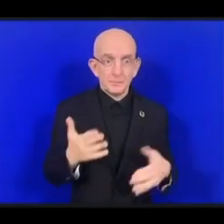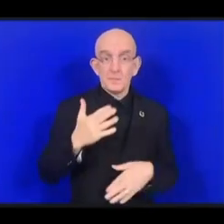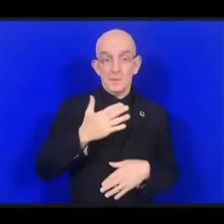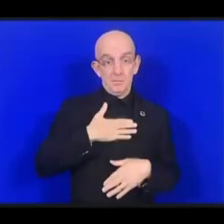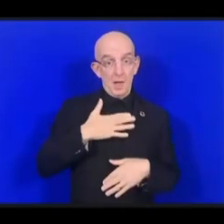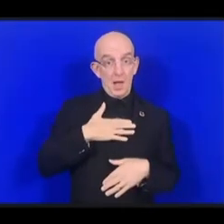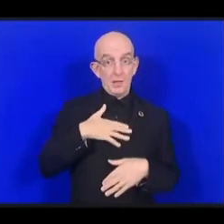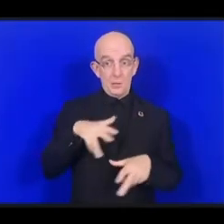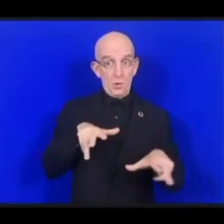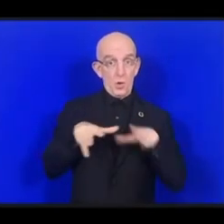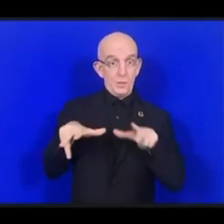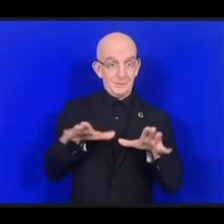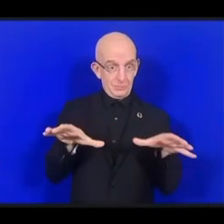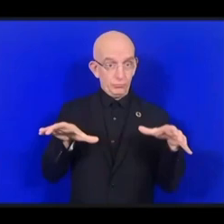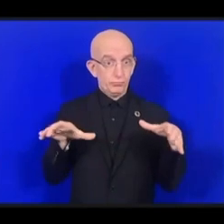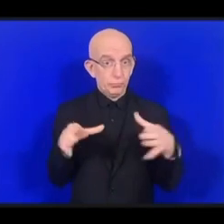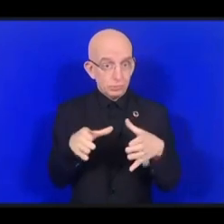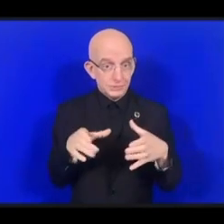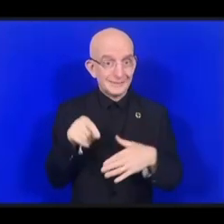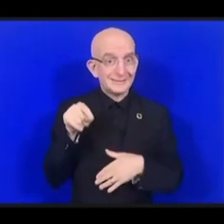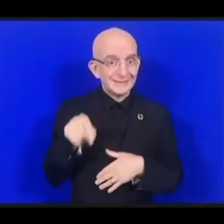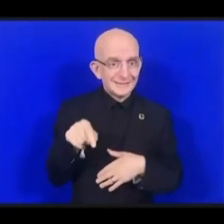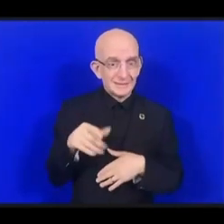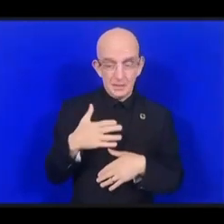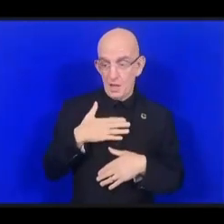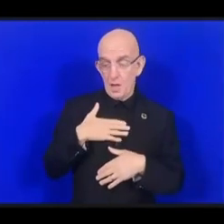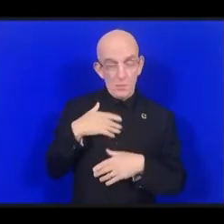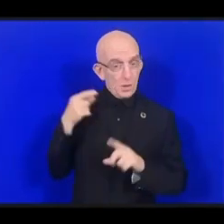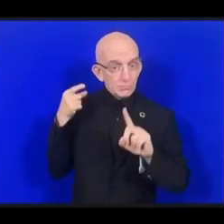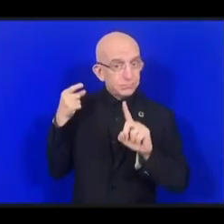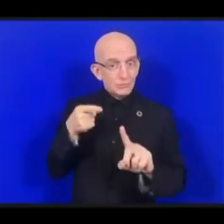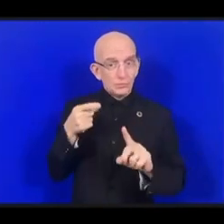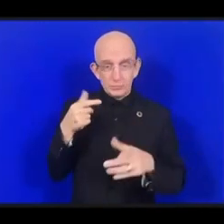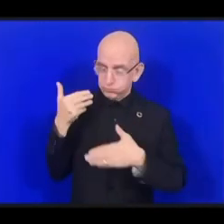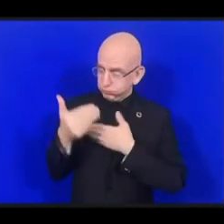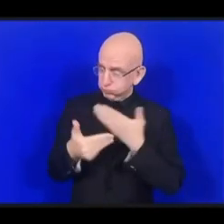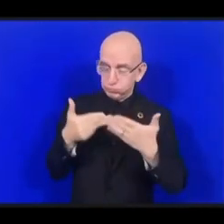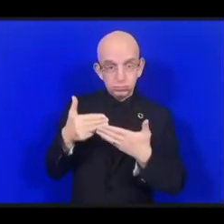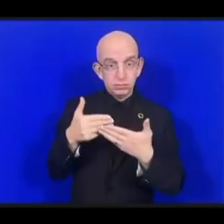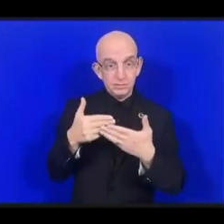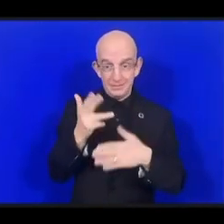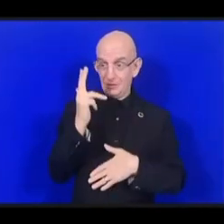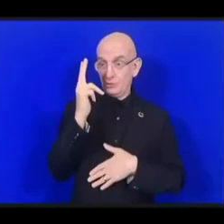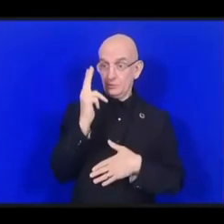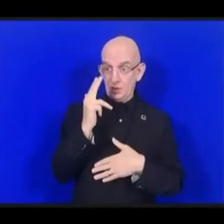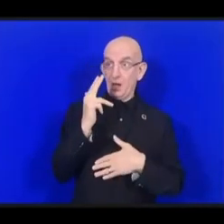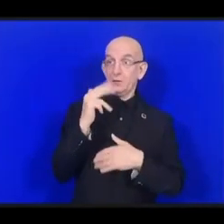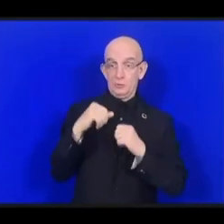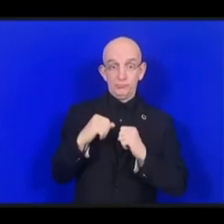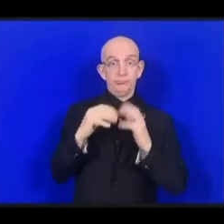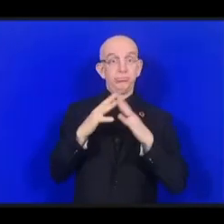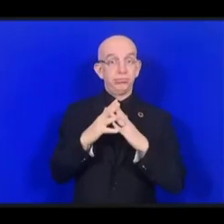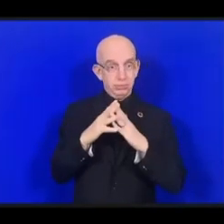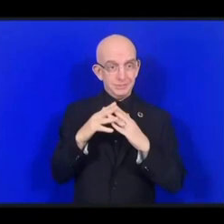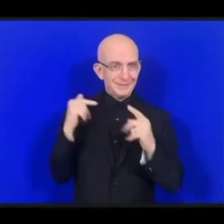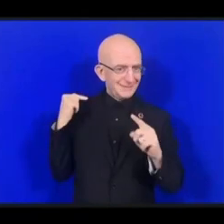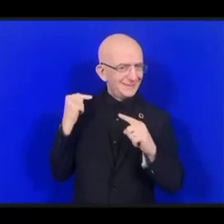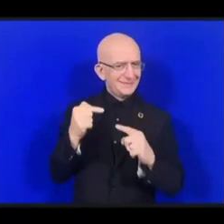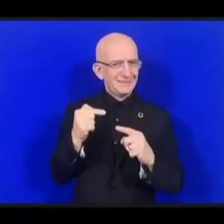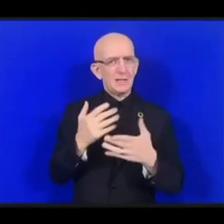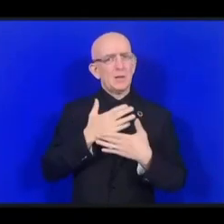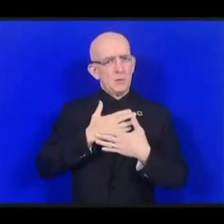にこのえ楽天が設立されてからですけども社会をエンパワーするというものでした